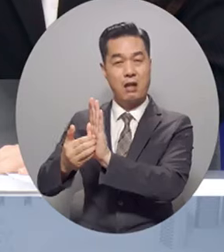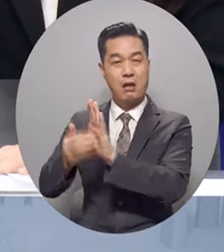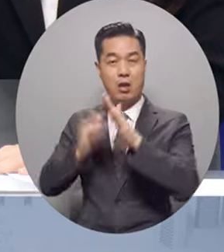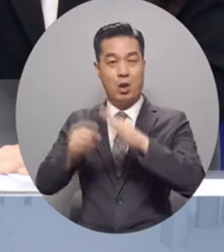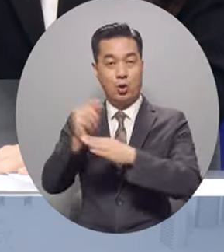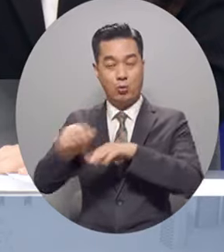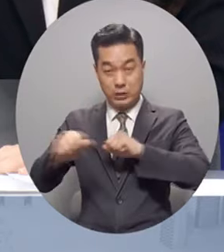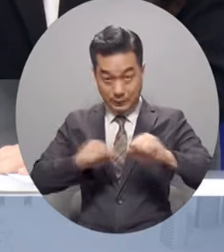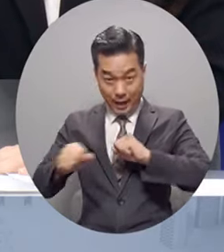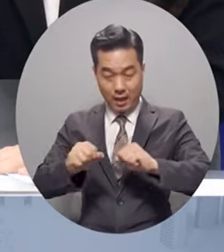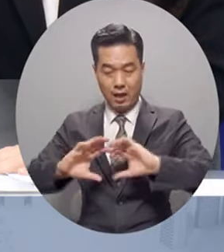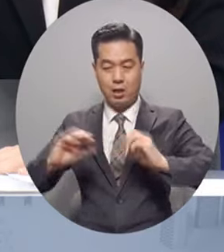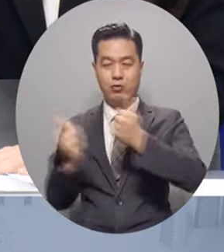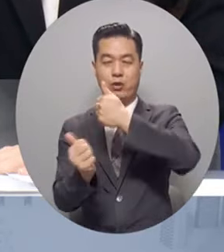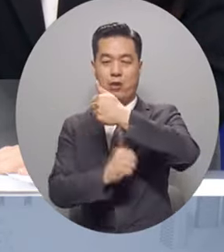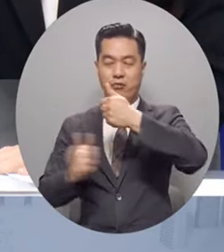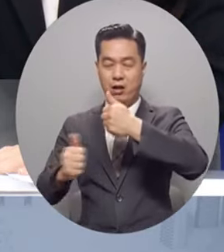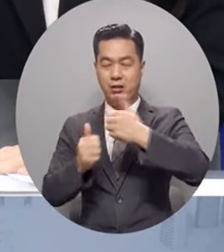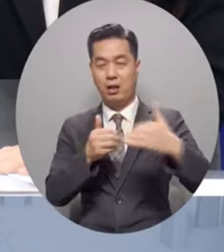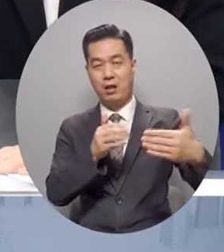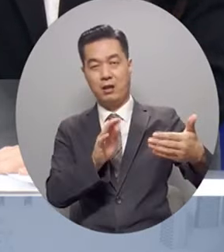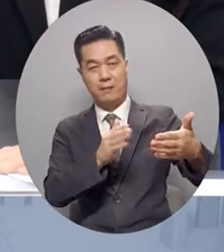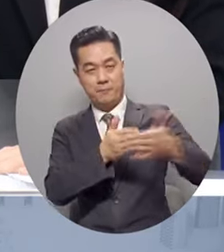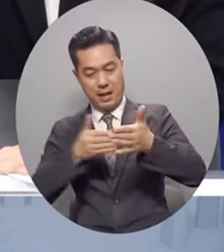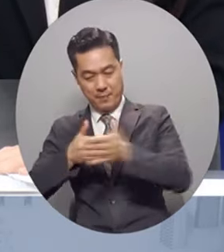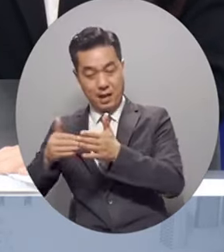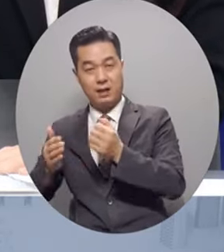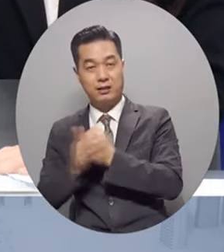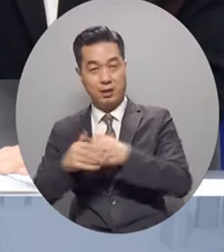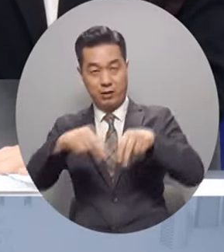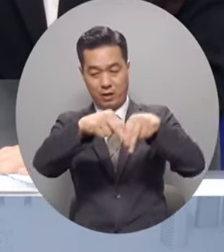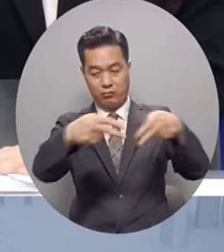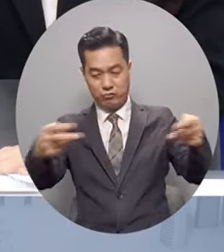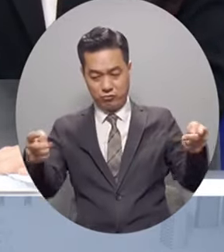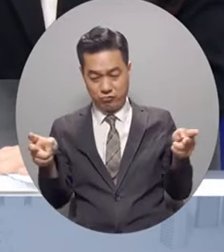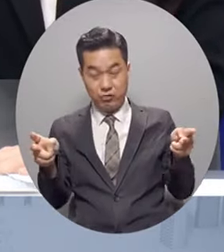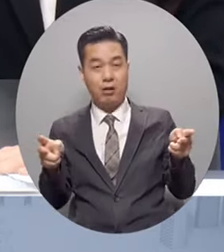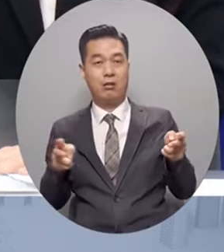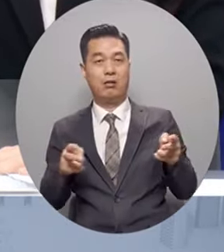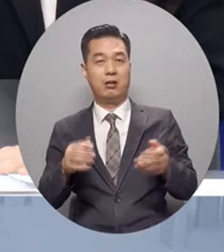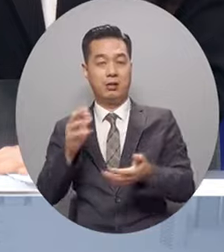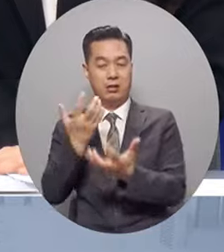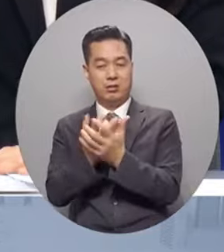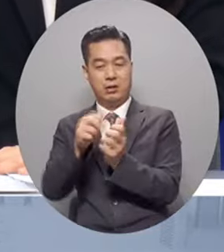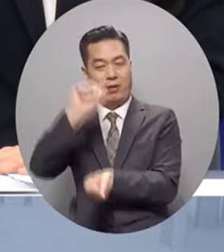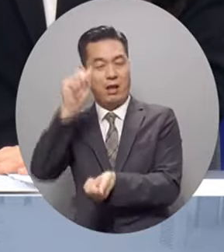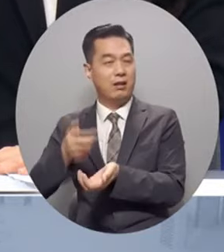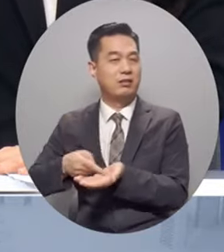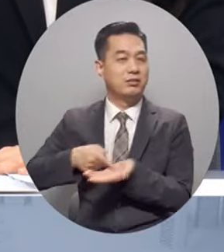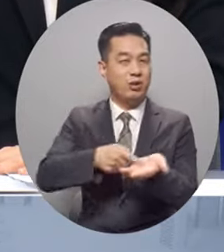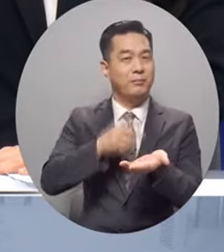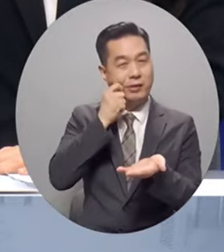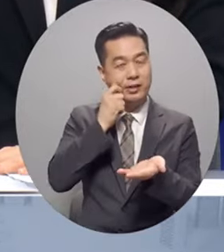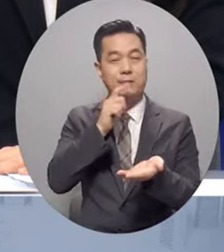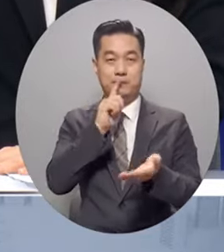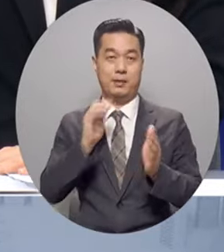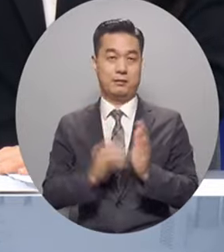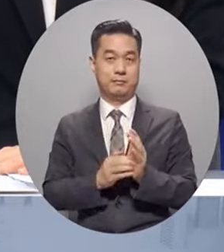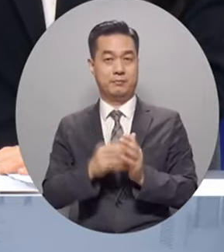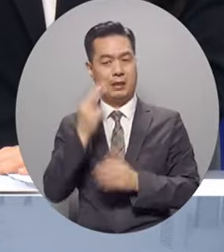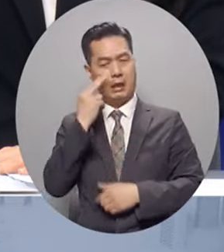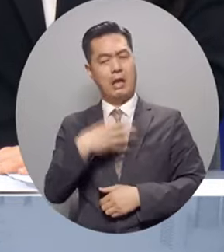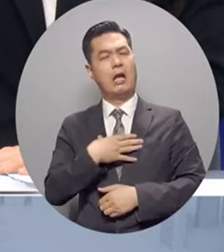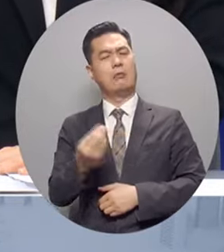국회의원들도 막았다 사실상 바리케이트를 쳤다면 동행명령장을 송달하지 못했다고 했습니다 야당의원들은 이게 고의성이